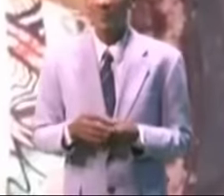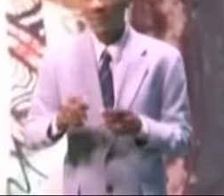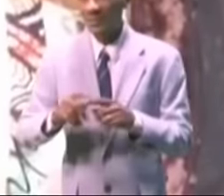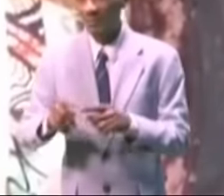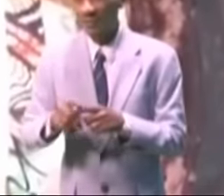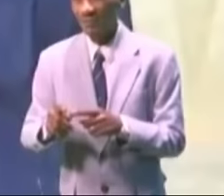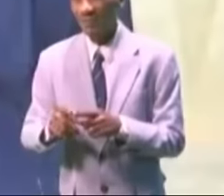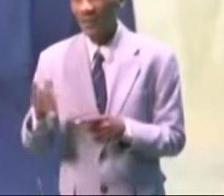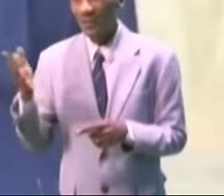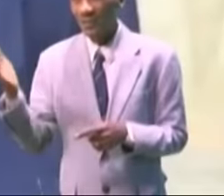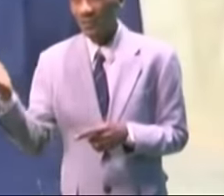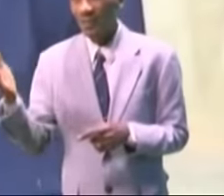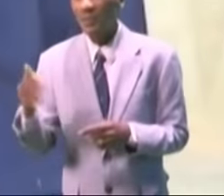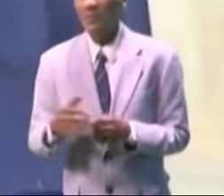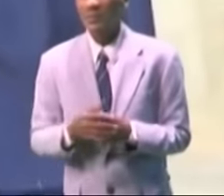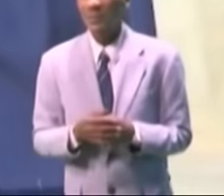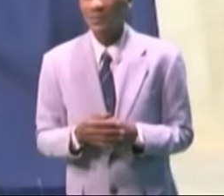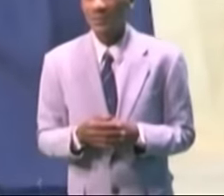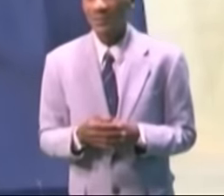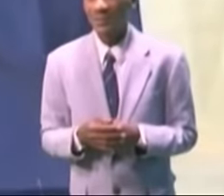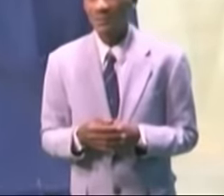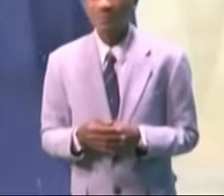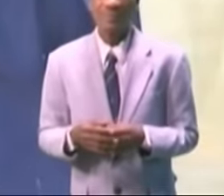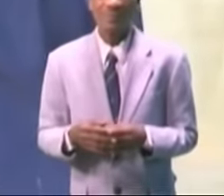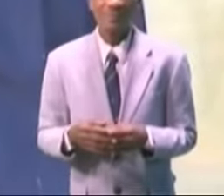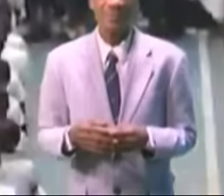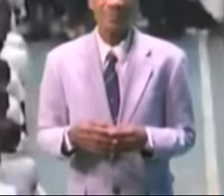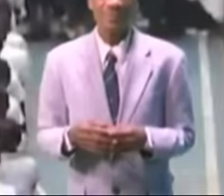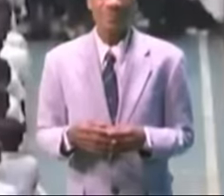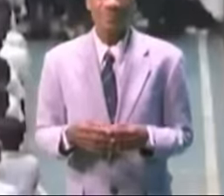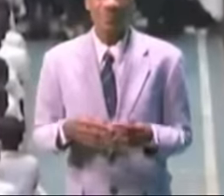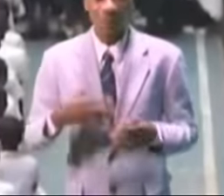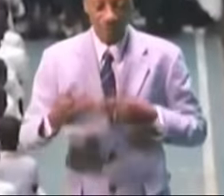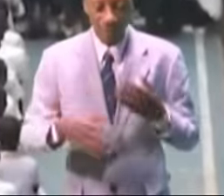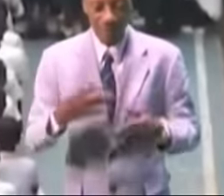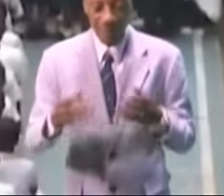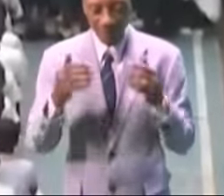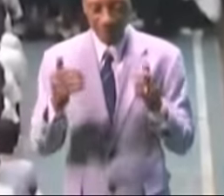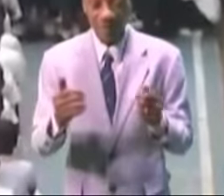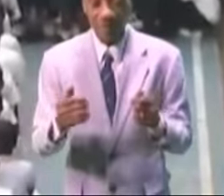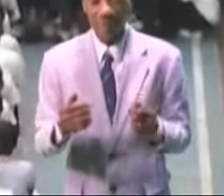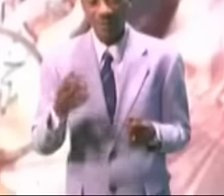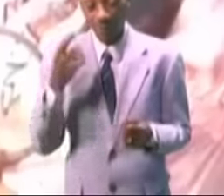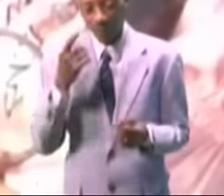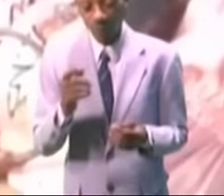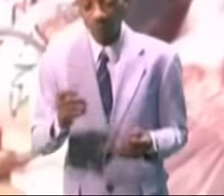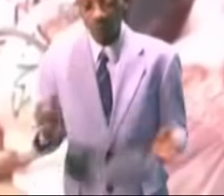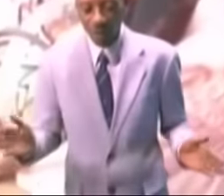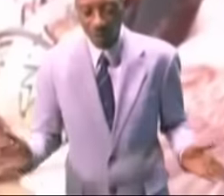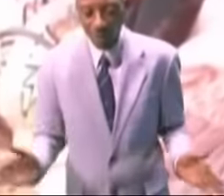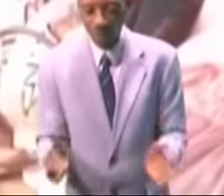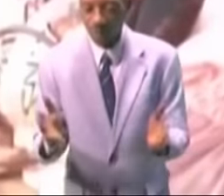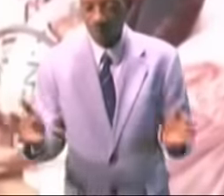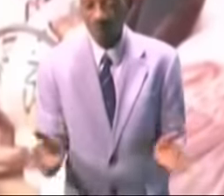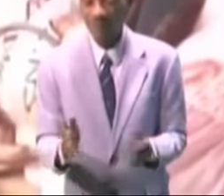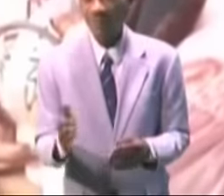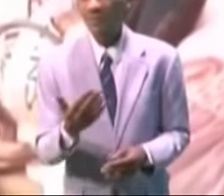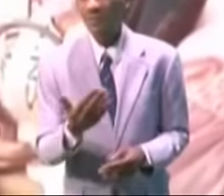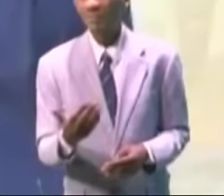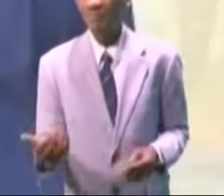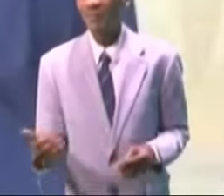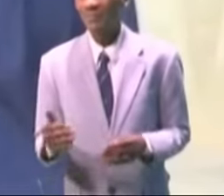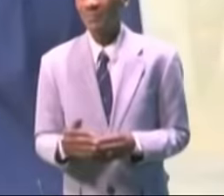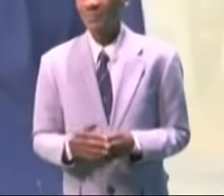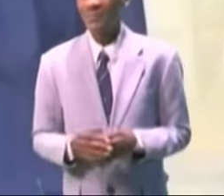être très reconnaissants à l'endroit du président de la République qui a mis en place la gratuité de l'enseignement et